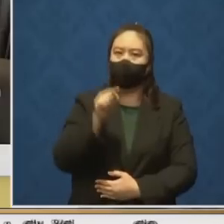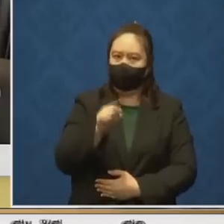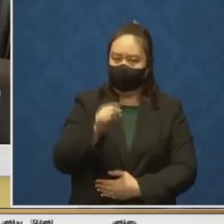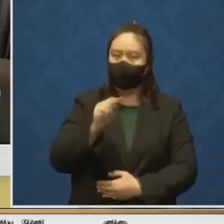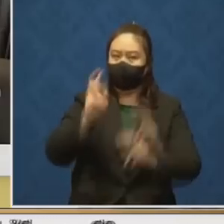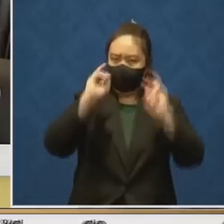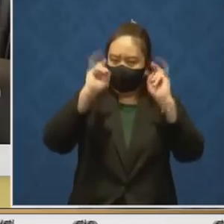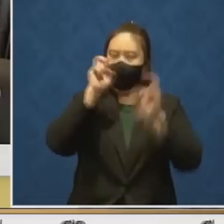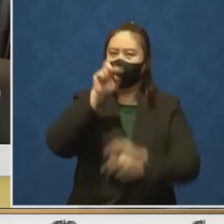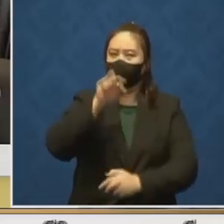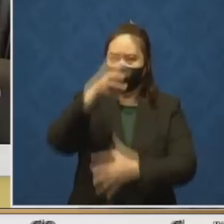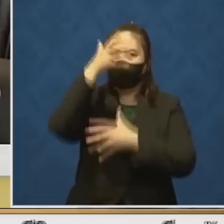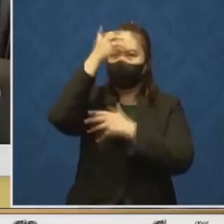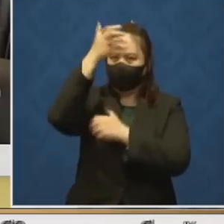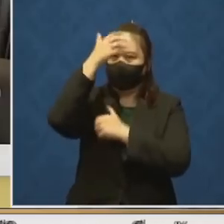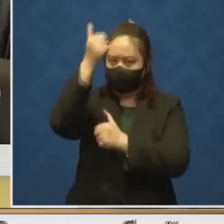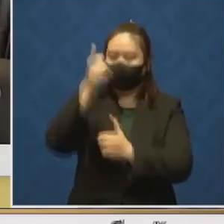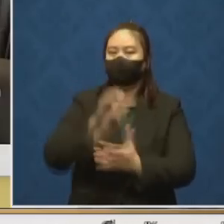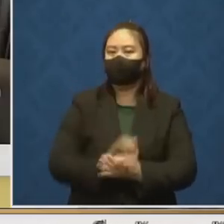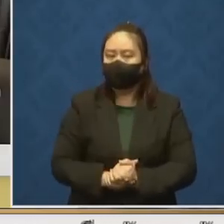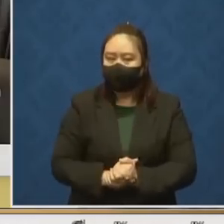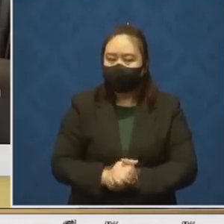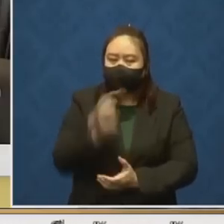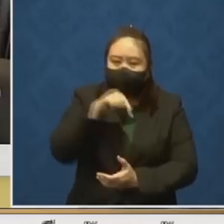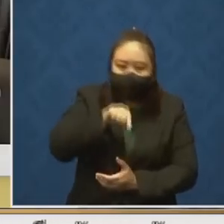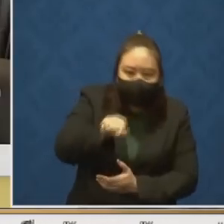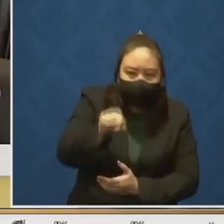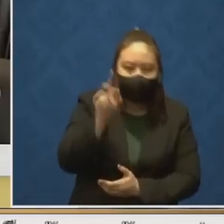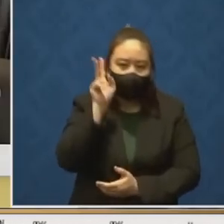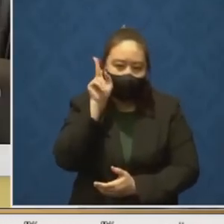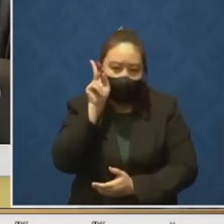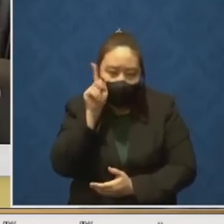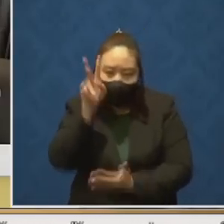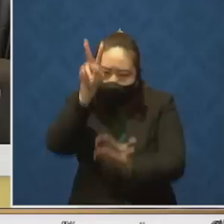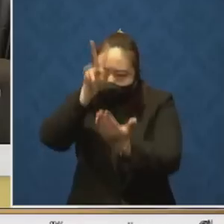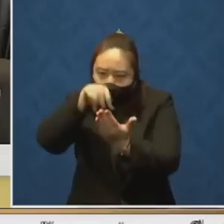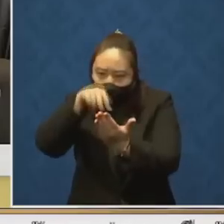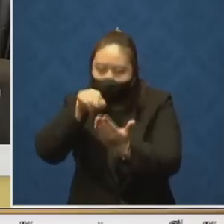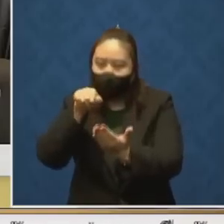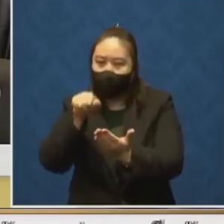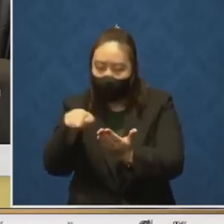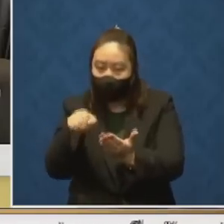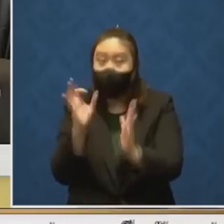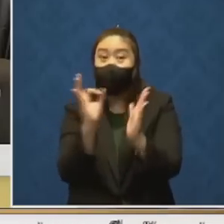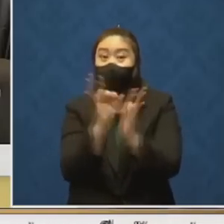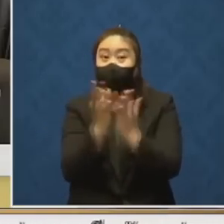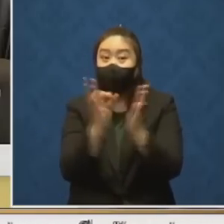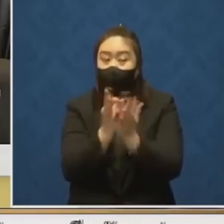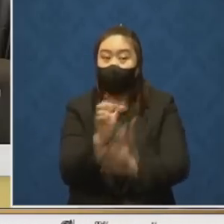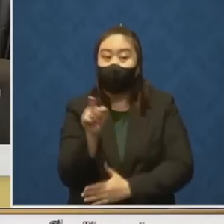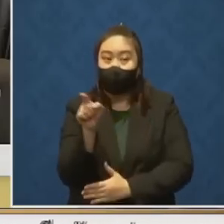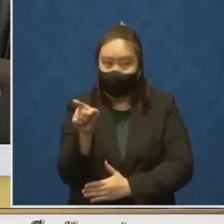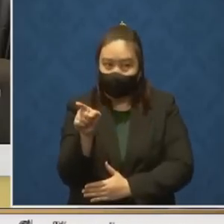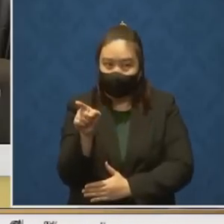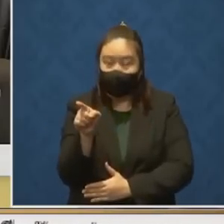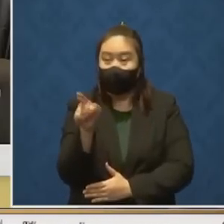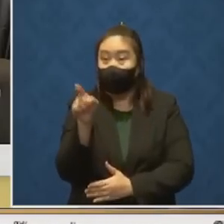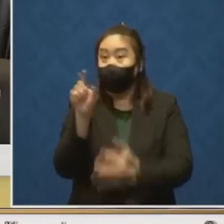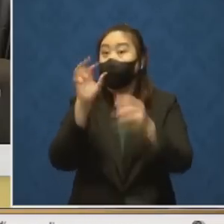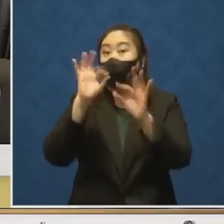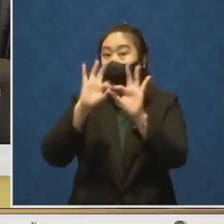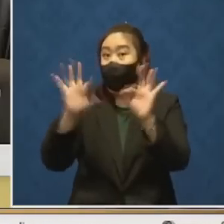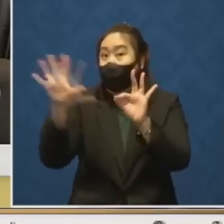นใจก็เลยตามไปอ่านในข่าวของประชาไทยและไยโสซึง Facebook Page Catch Dump ได้อางอิ่งไ้